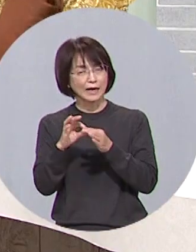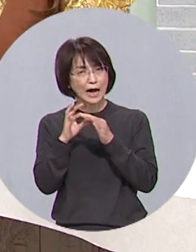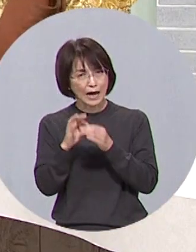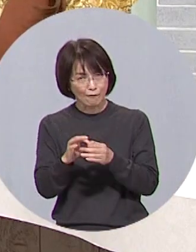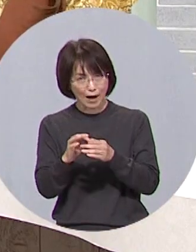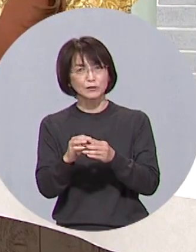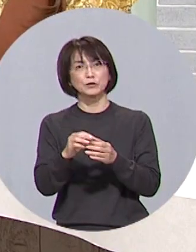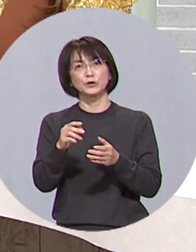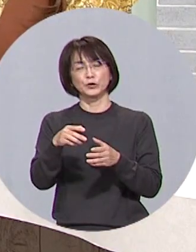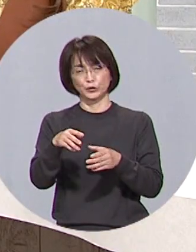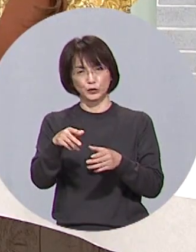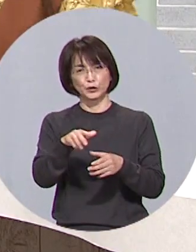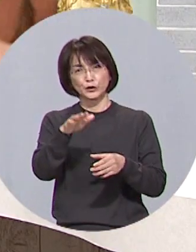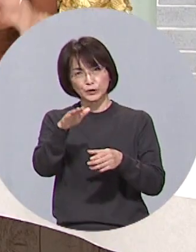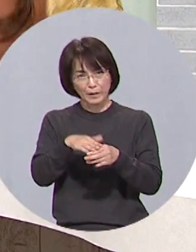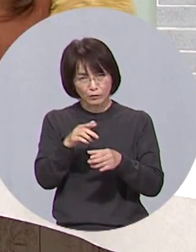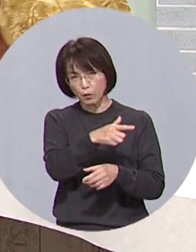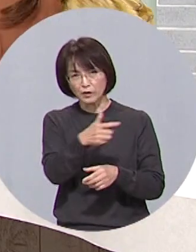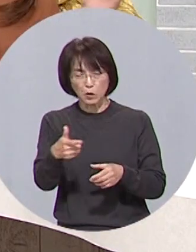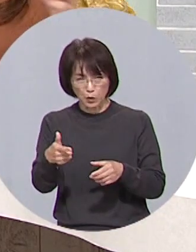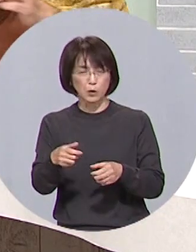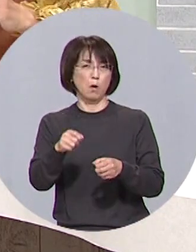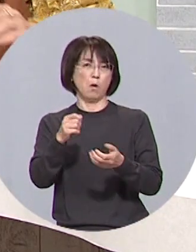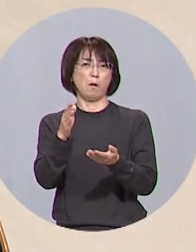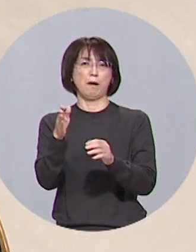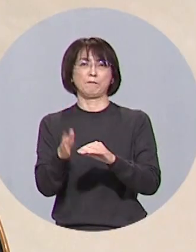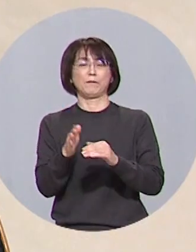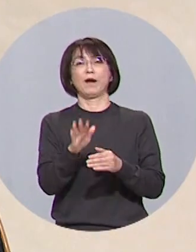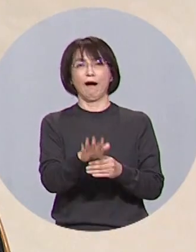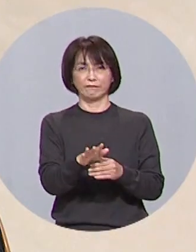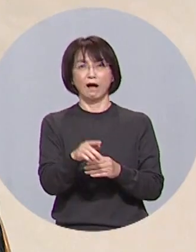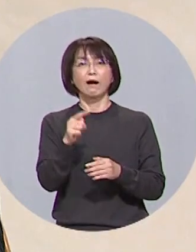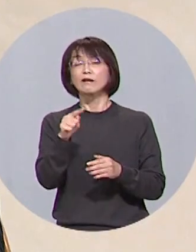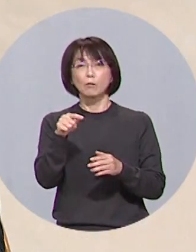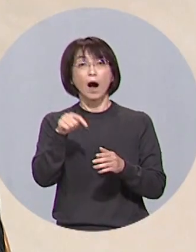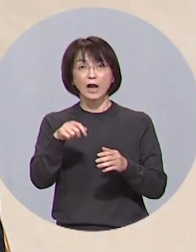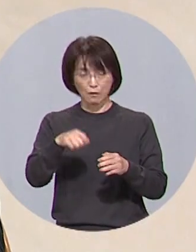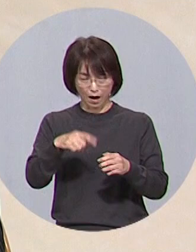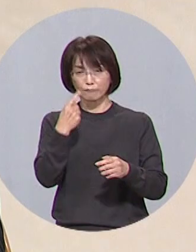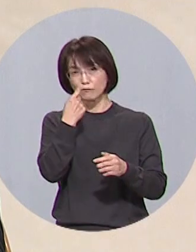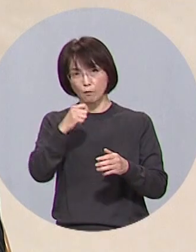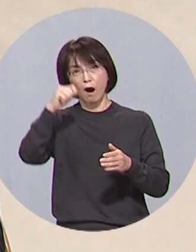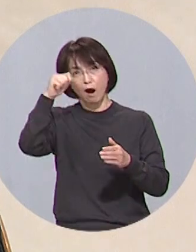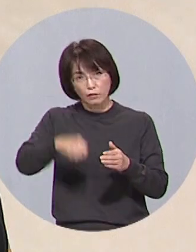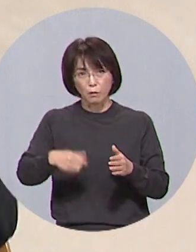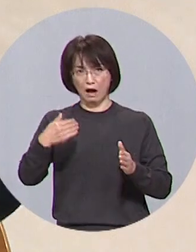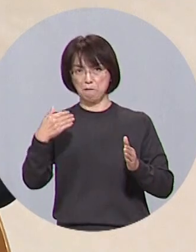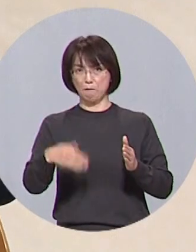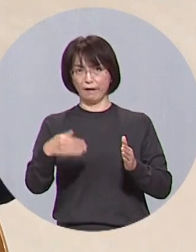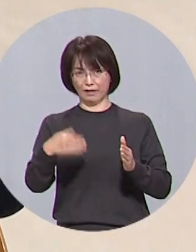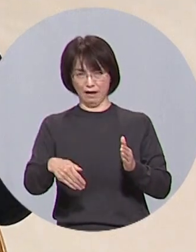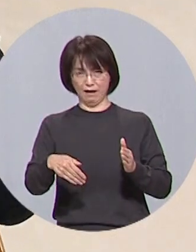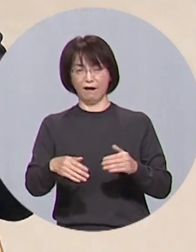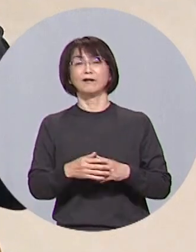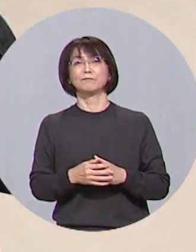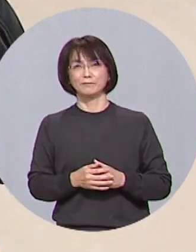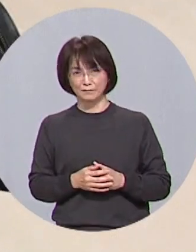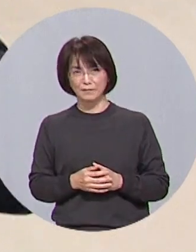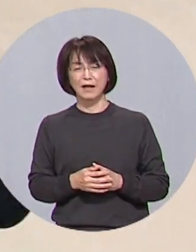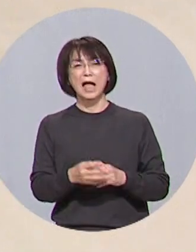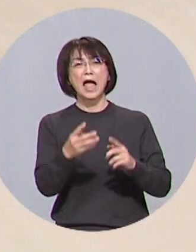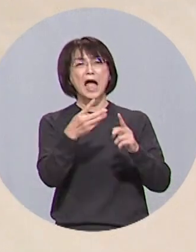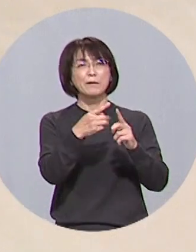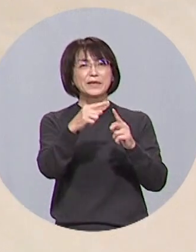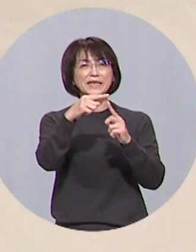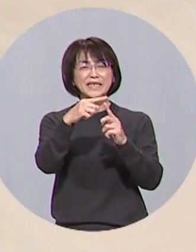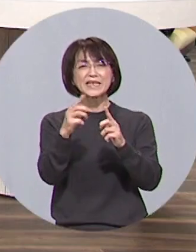、あの全くの無許可ですから。 許可取ってない。 それでいいんですよ。 大丈夫？ でさすがにみどりさんも BTS だけ